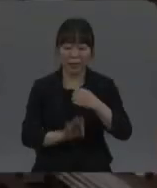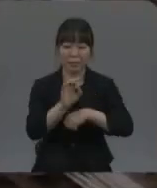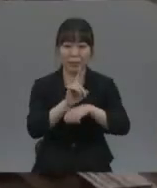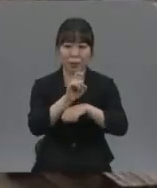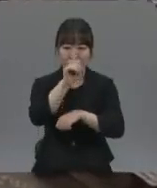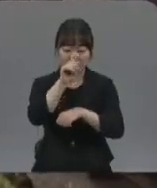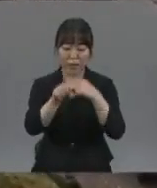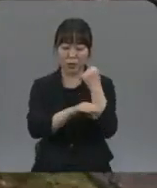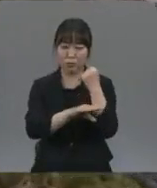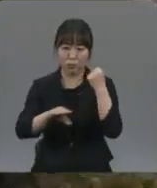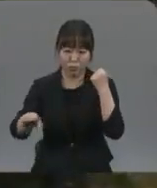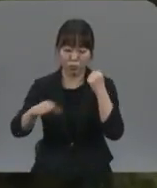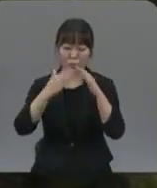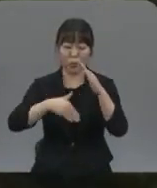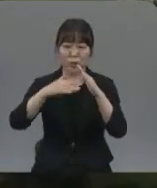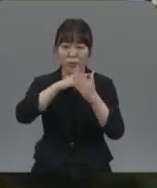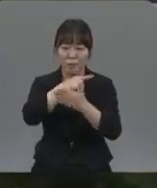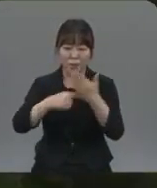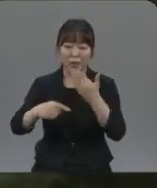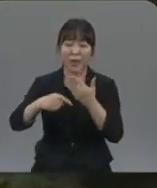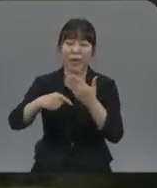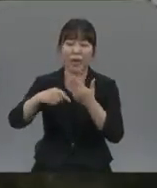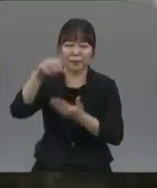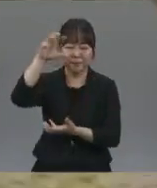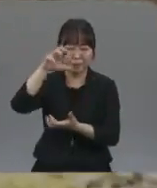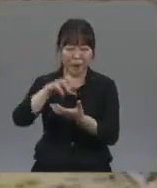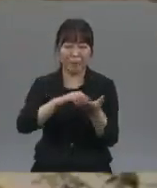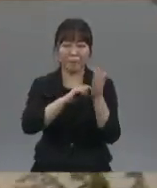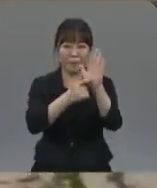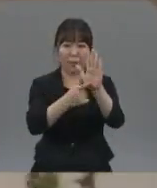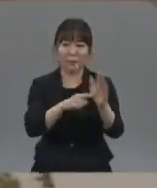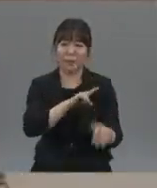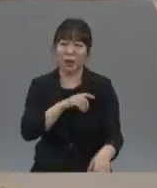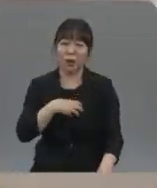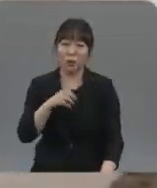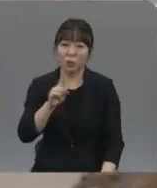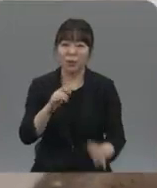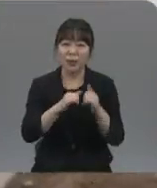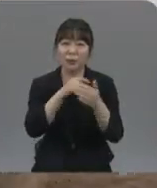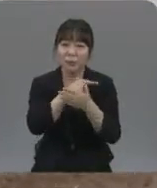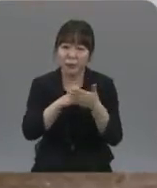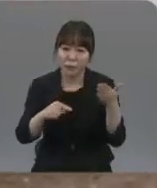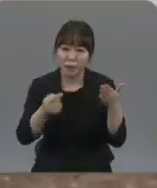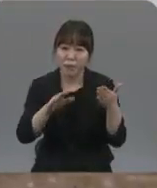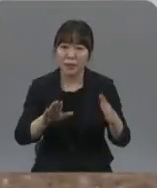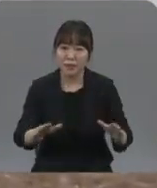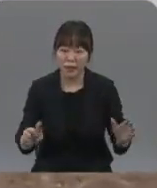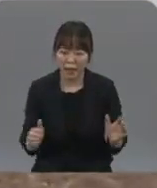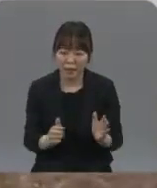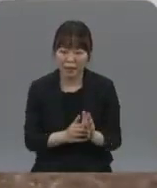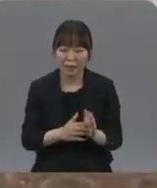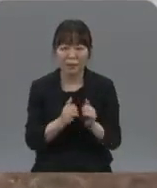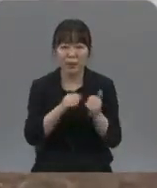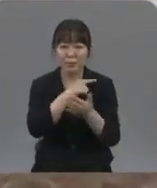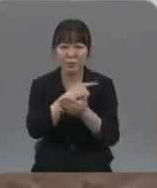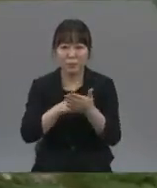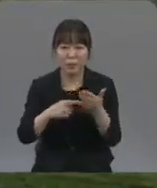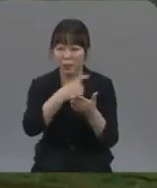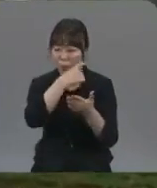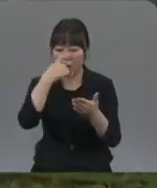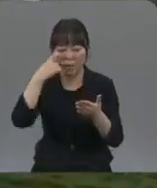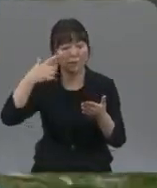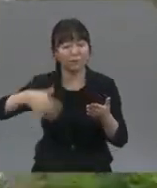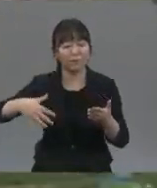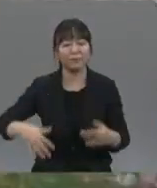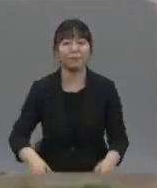по состоянию на 15 часов 10 августа в связи с тайфуном ханун в 11 городах и провинциях на